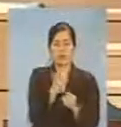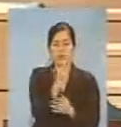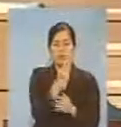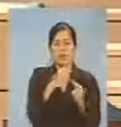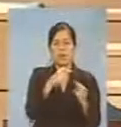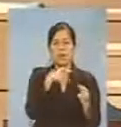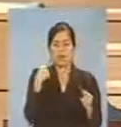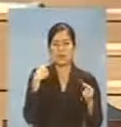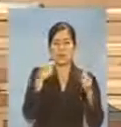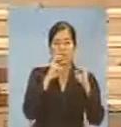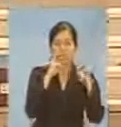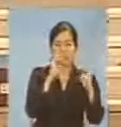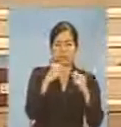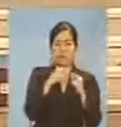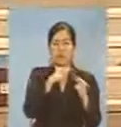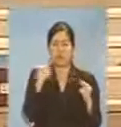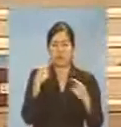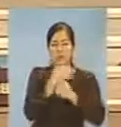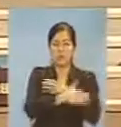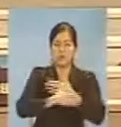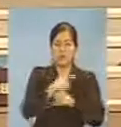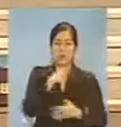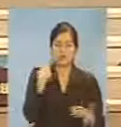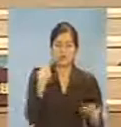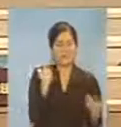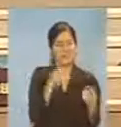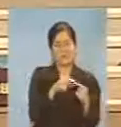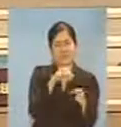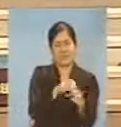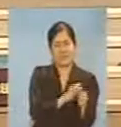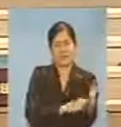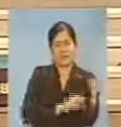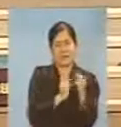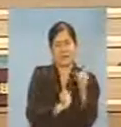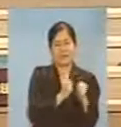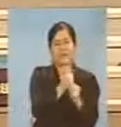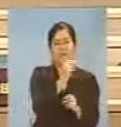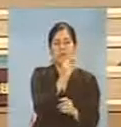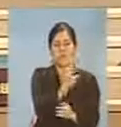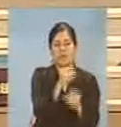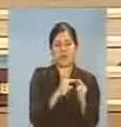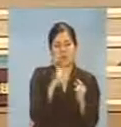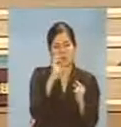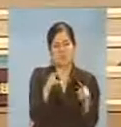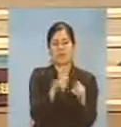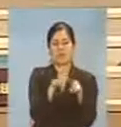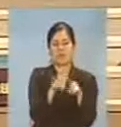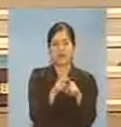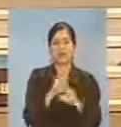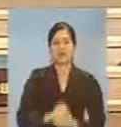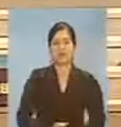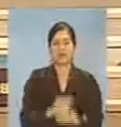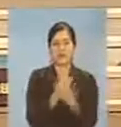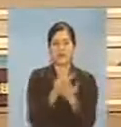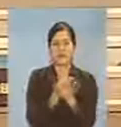ทุนทั้งรถไฟทั้งแอร์พอร์ตลิงก์แล้วว่าจะอยู่4สมัย16ปีก็เอาไป 500,000 สมัยละ 500,000 4สมัย16ปีก็เอาไป